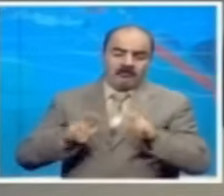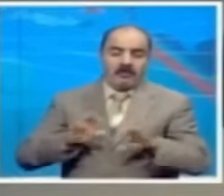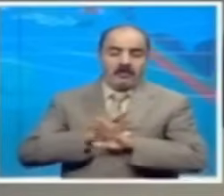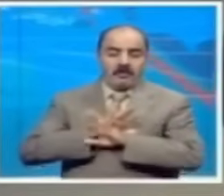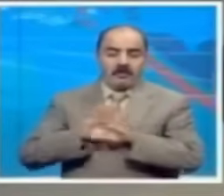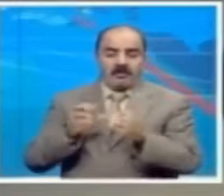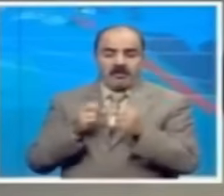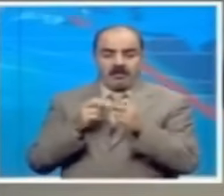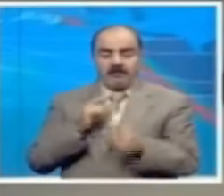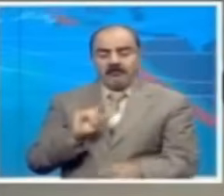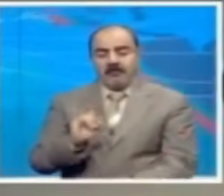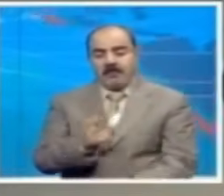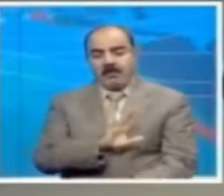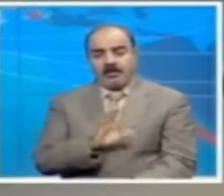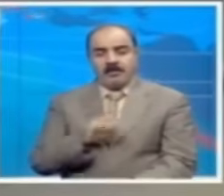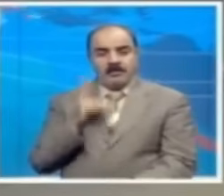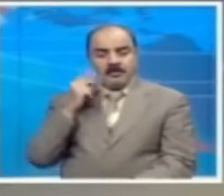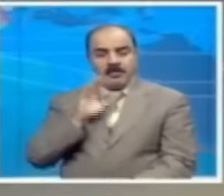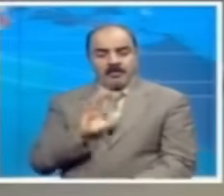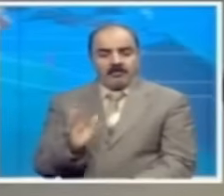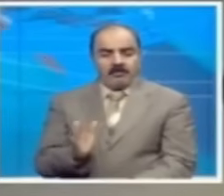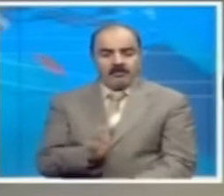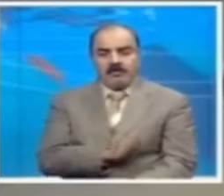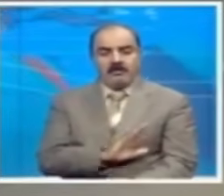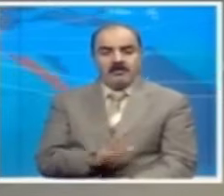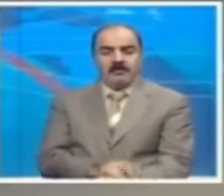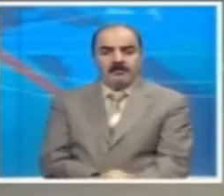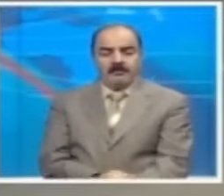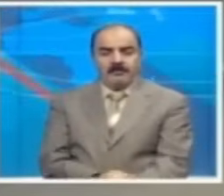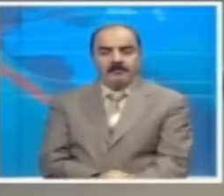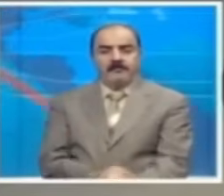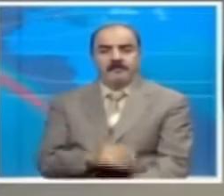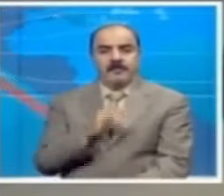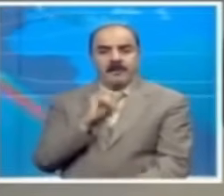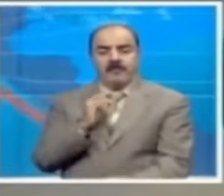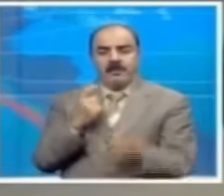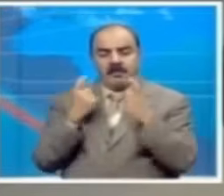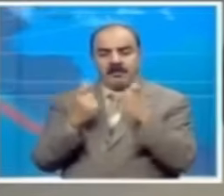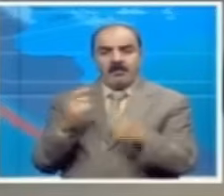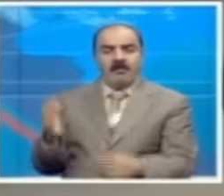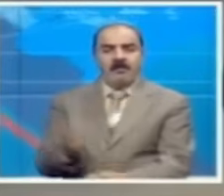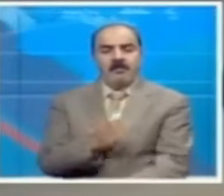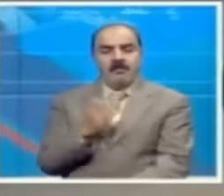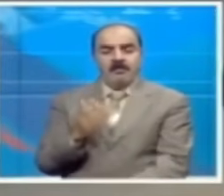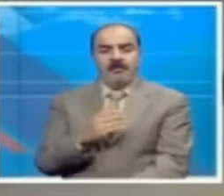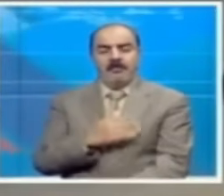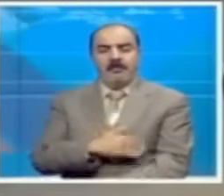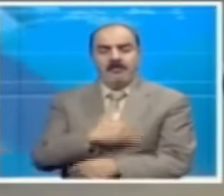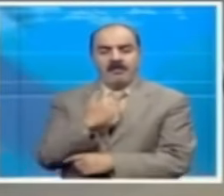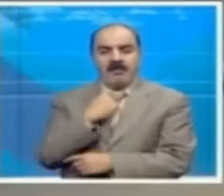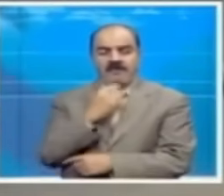تفتيش ومراقبة من الجانب الإسرائيلي، كما عبرت أيضا 50 شاحنة من معبر